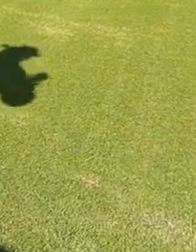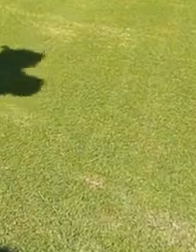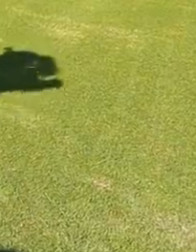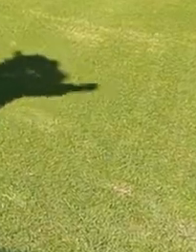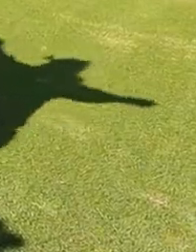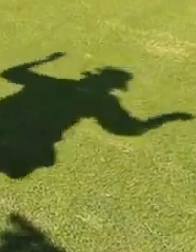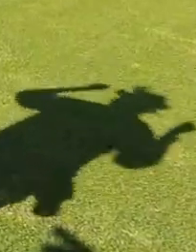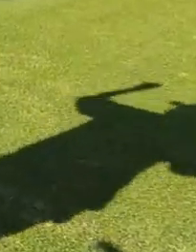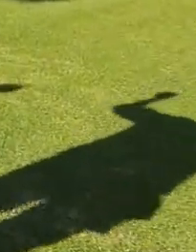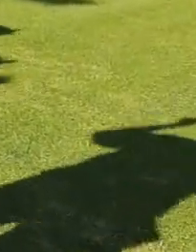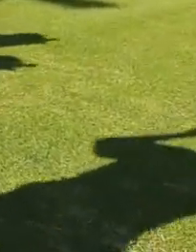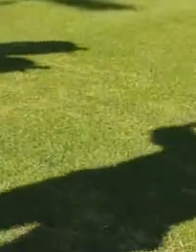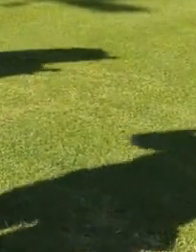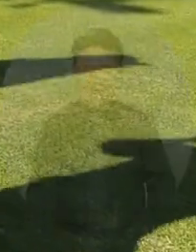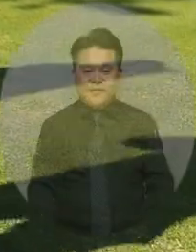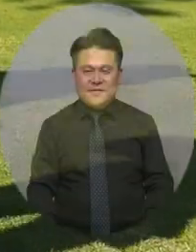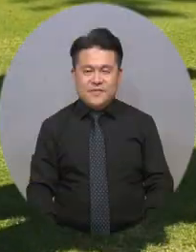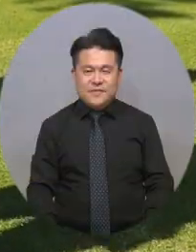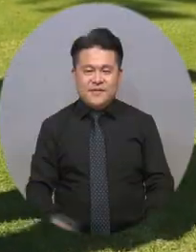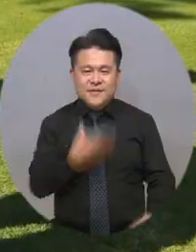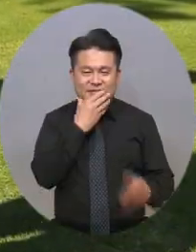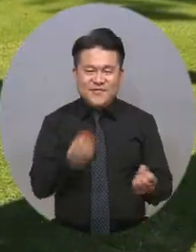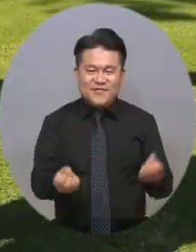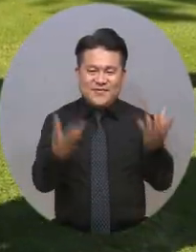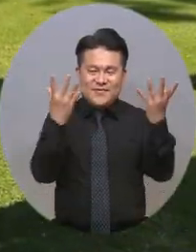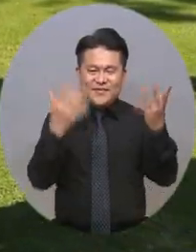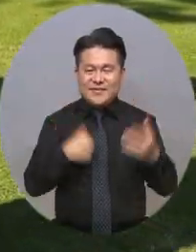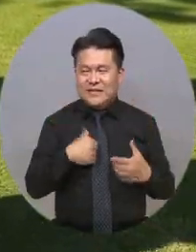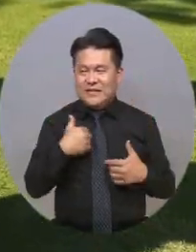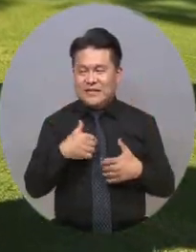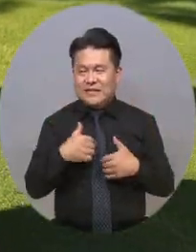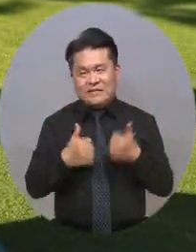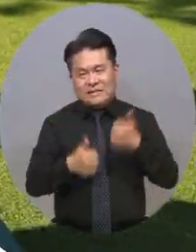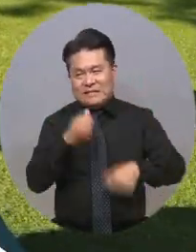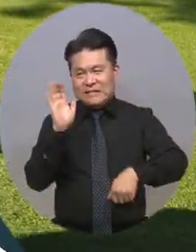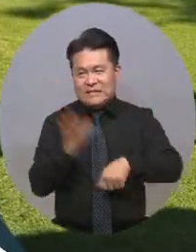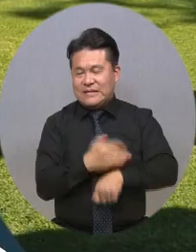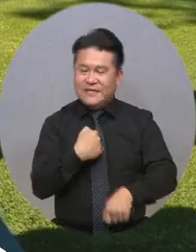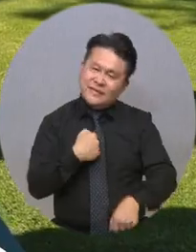아 축하합니다. 난 게임 바보야.